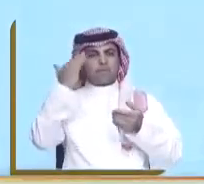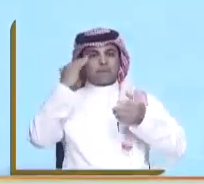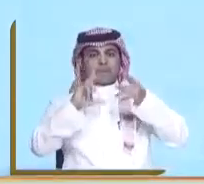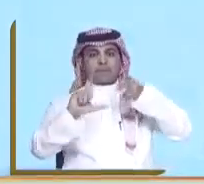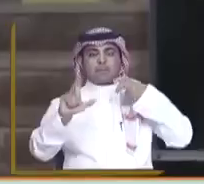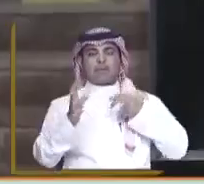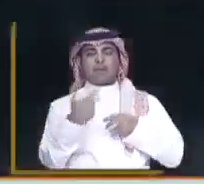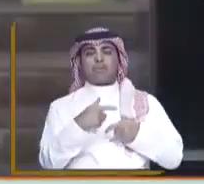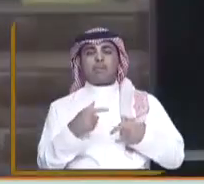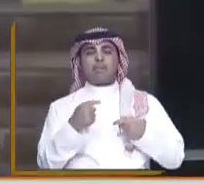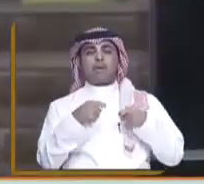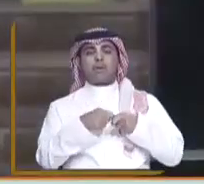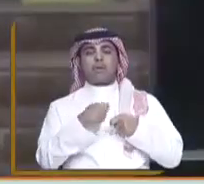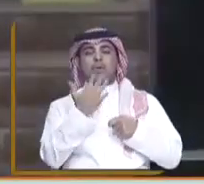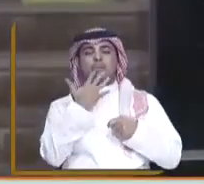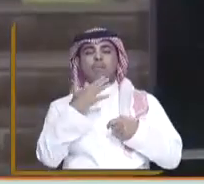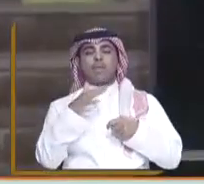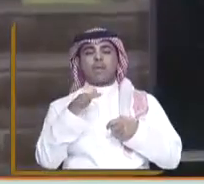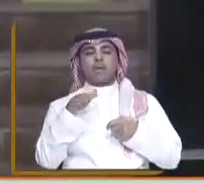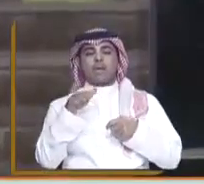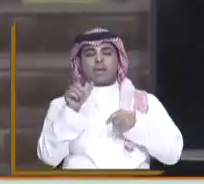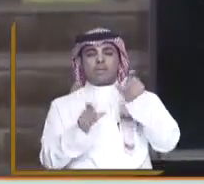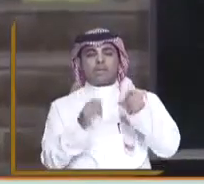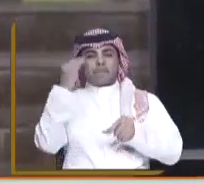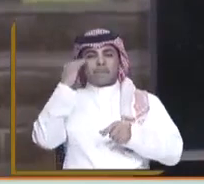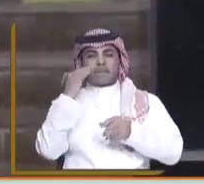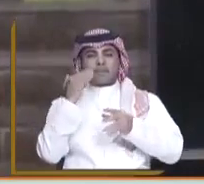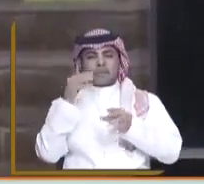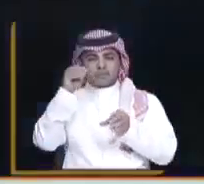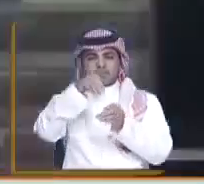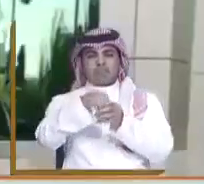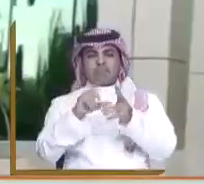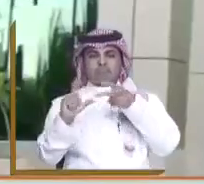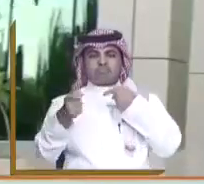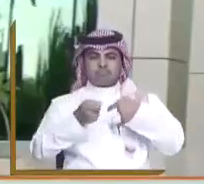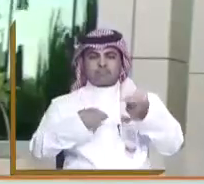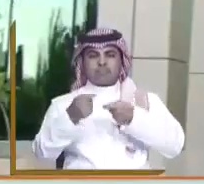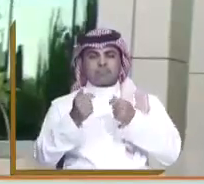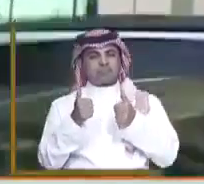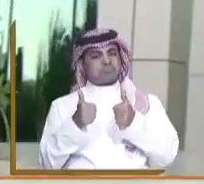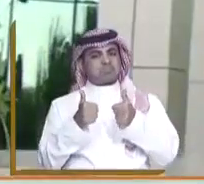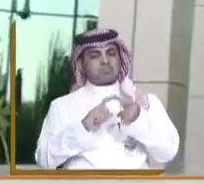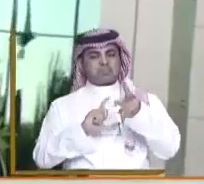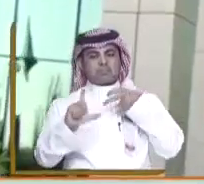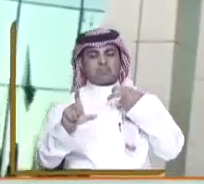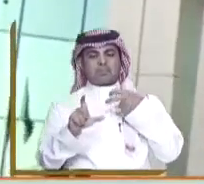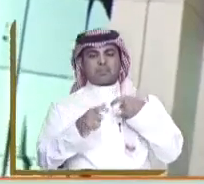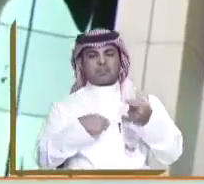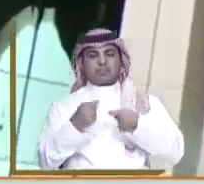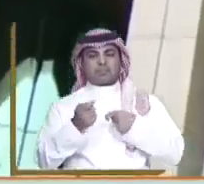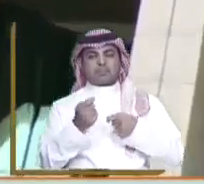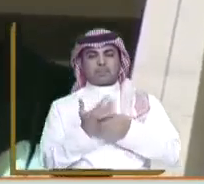ونصف المليون سيده بنهايه الربع الثاني من عام 2023 وزاد عدد السيدات اللاتي لدهن